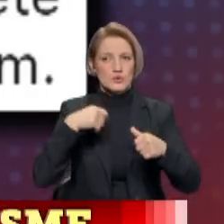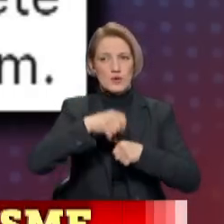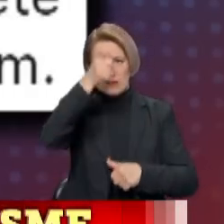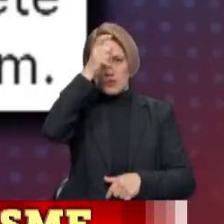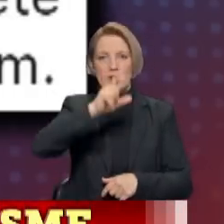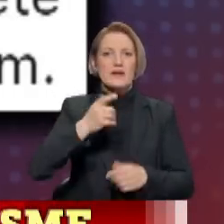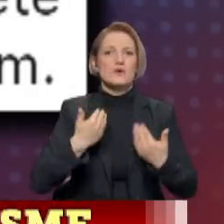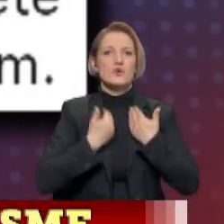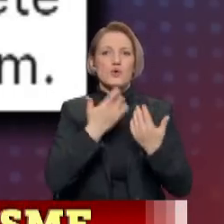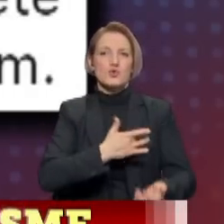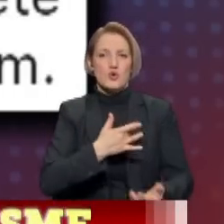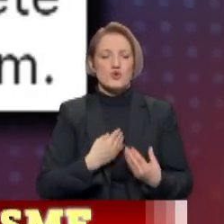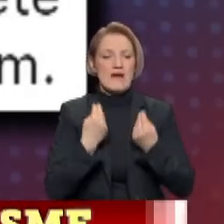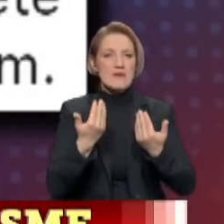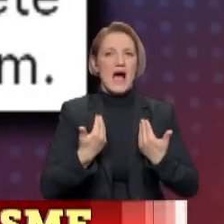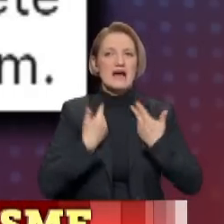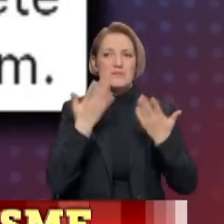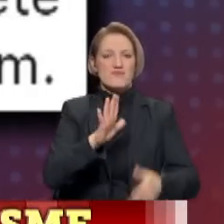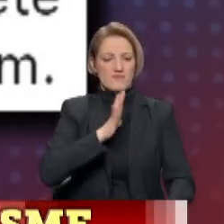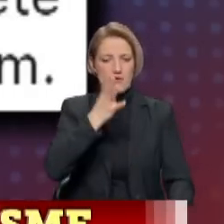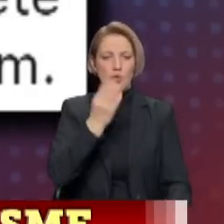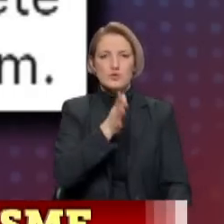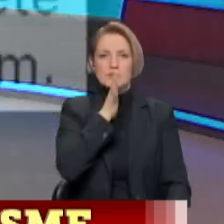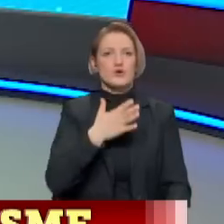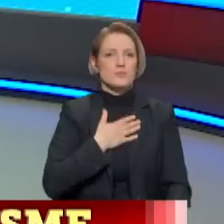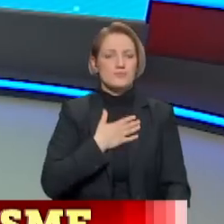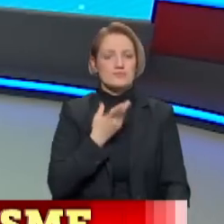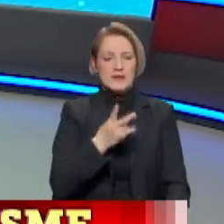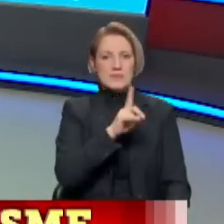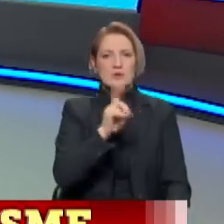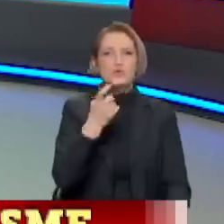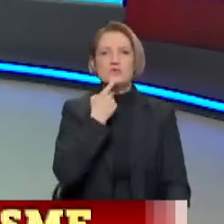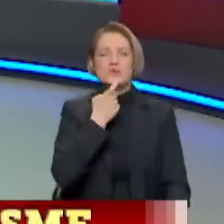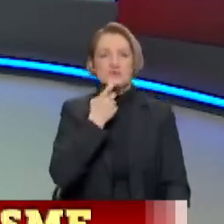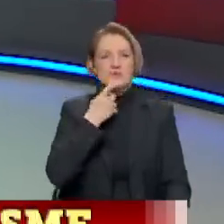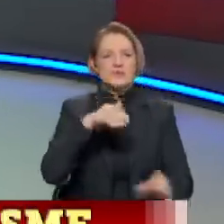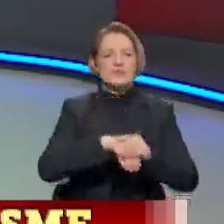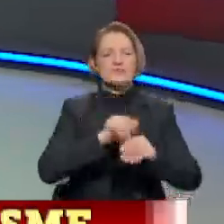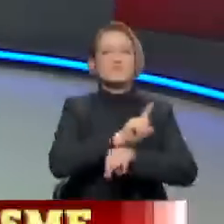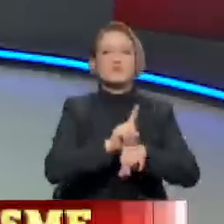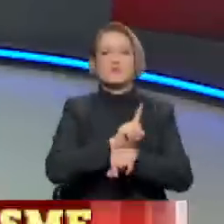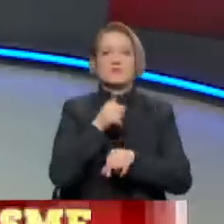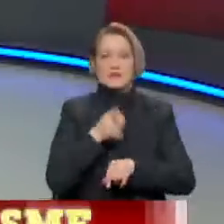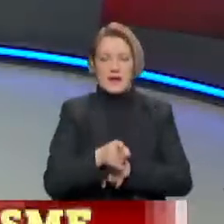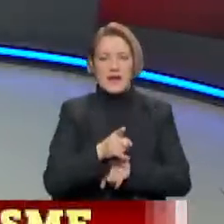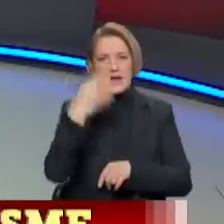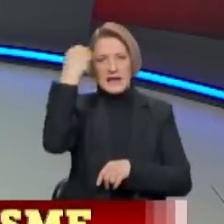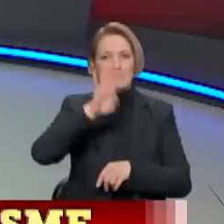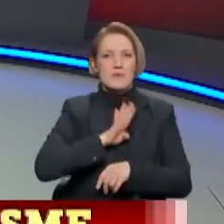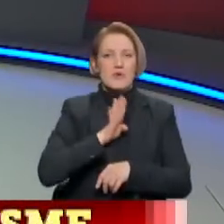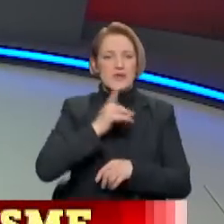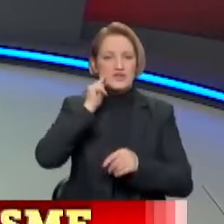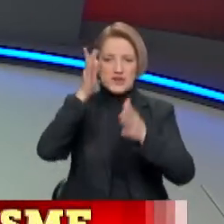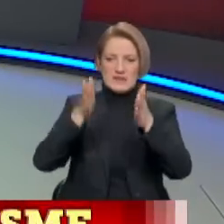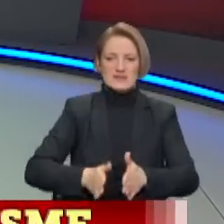ve adalete gönül vermiş hakimlerimizin var olduğunu biliyorum. 2019 yerel seçim sürecini yaşadığımız dönemde İmamoğlu'nun